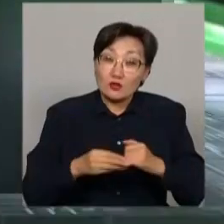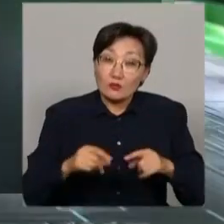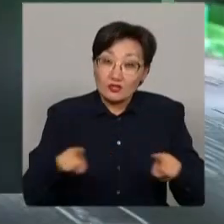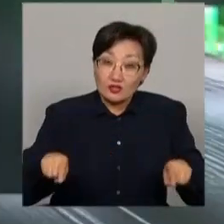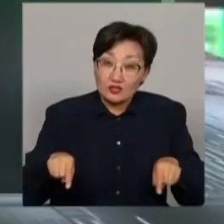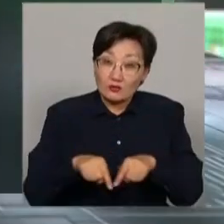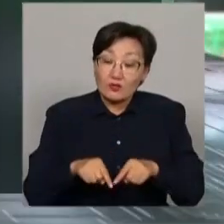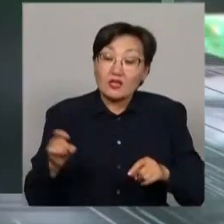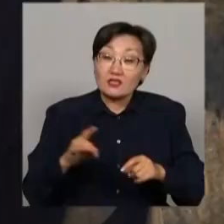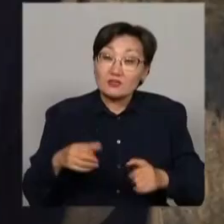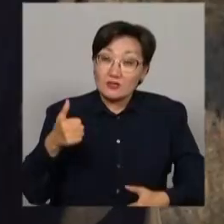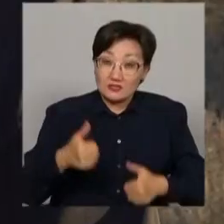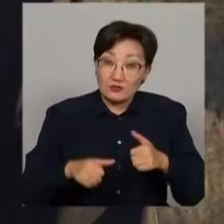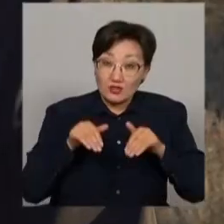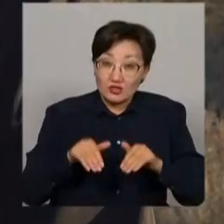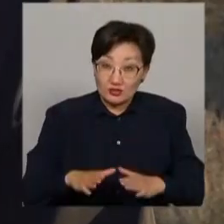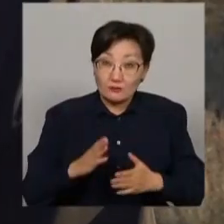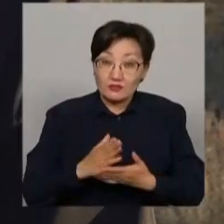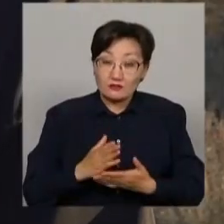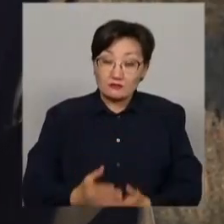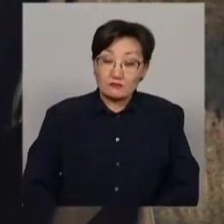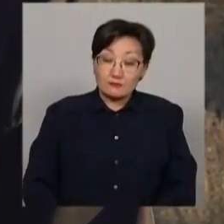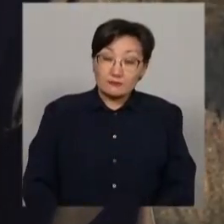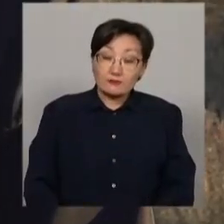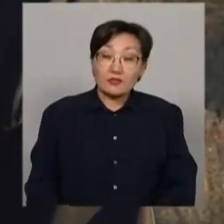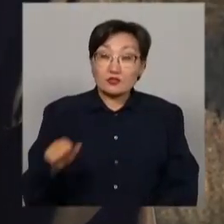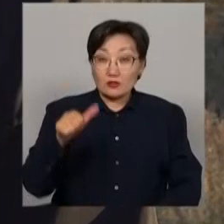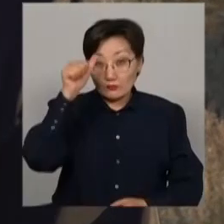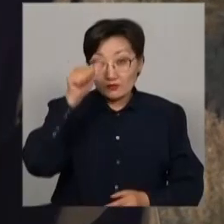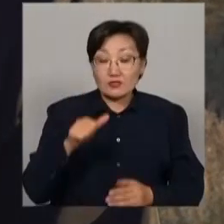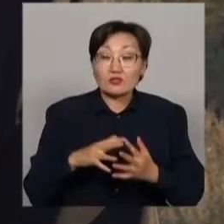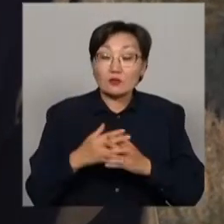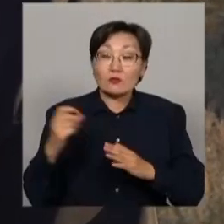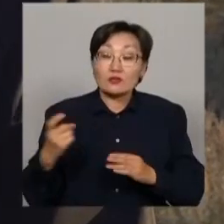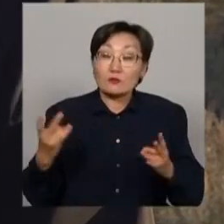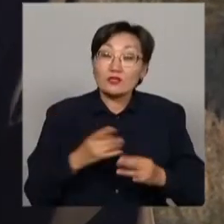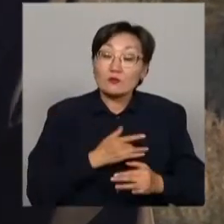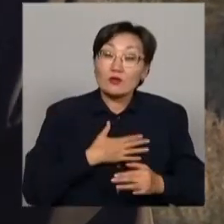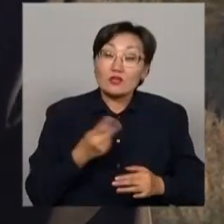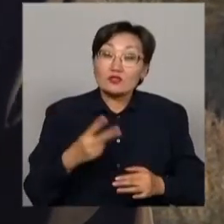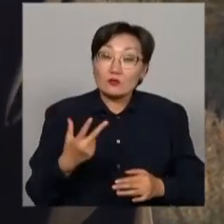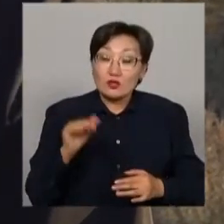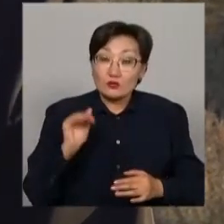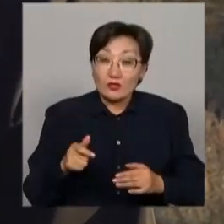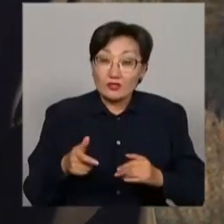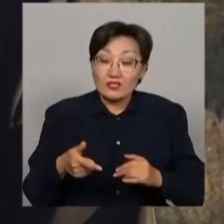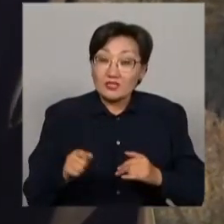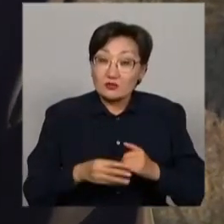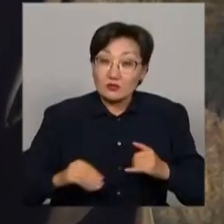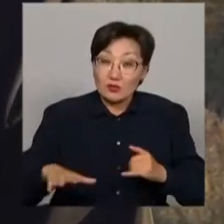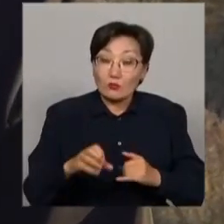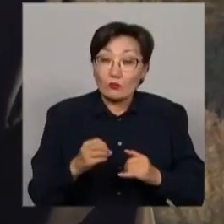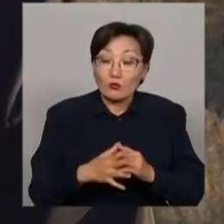салыстырып шешім шығарамыз дейді. В августе месяце тамыз айында қожалығыма тиесілі болған 23 мың гектар жердің 15 мыңын